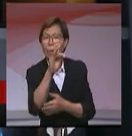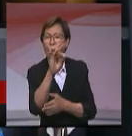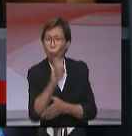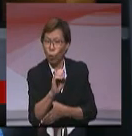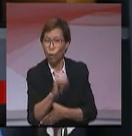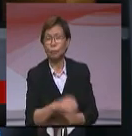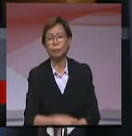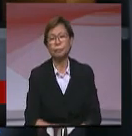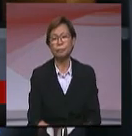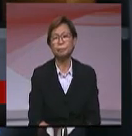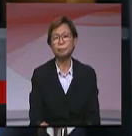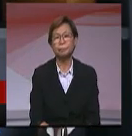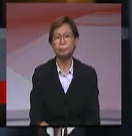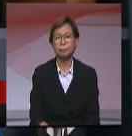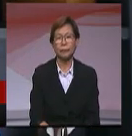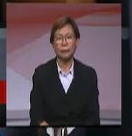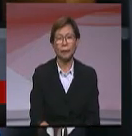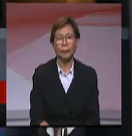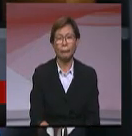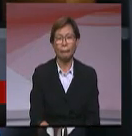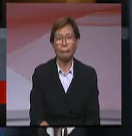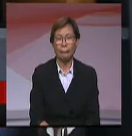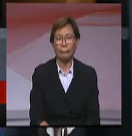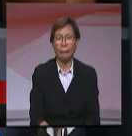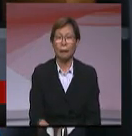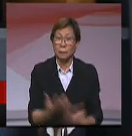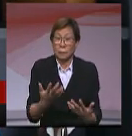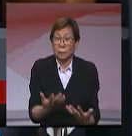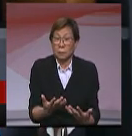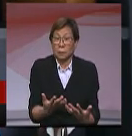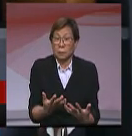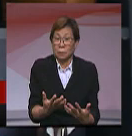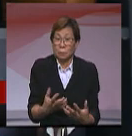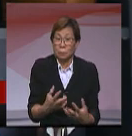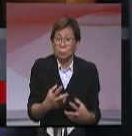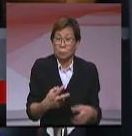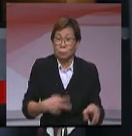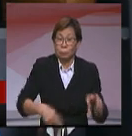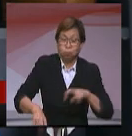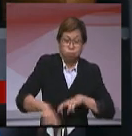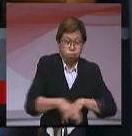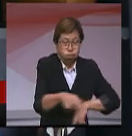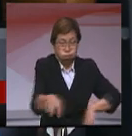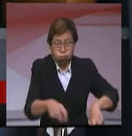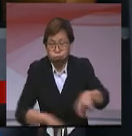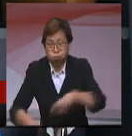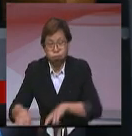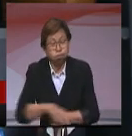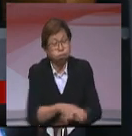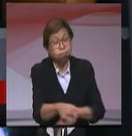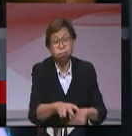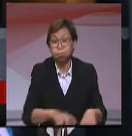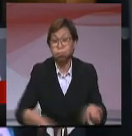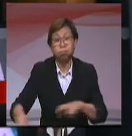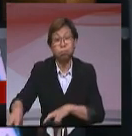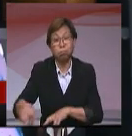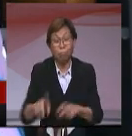80. Begitu juga dengan kes yang melibatkan penjarakan sosial sebanyak 53 kes. Jadi